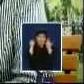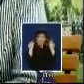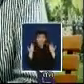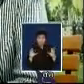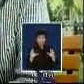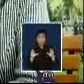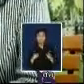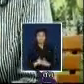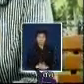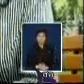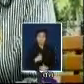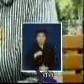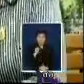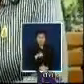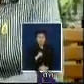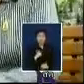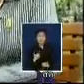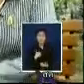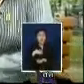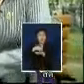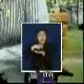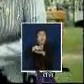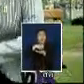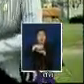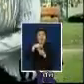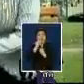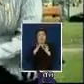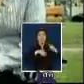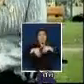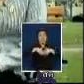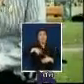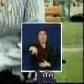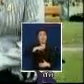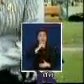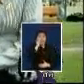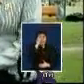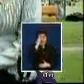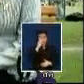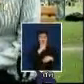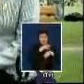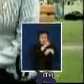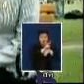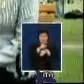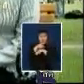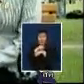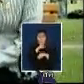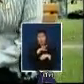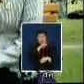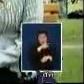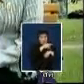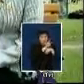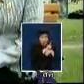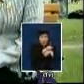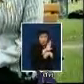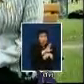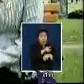ะ ค่ะอยากจะให้ท่านได้ช่วยกรุณาเล่าให้พวกเราฟัง ค่ะ ว่าผู้นำทั้งที่เยอรมันของท่านนายกรัฐมน